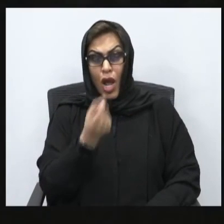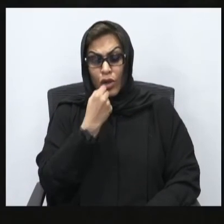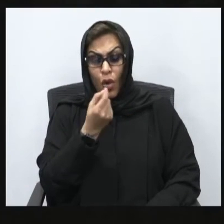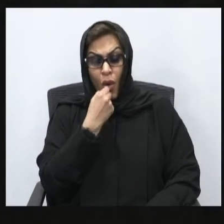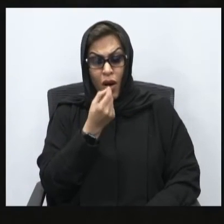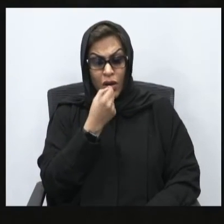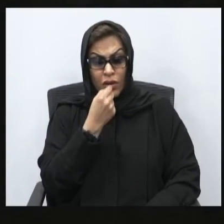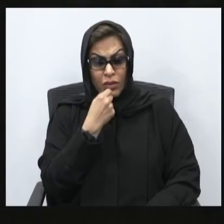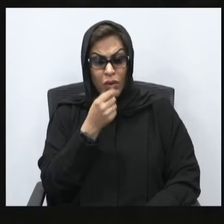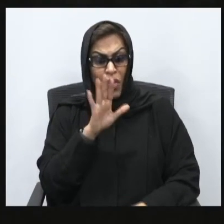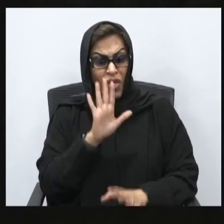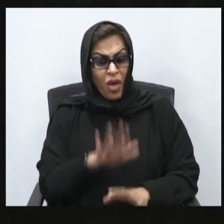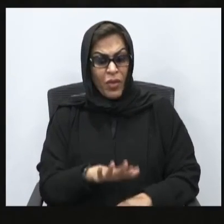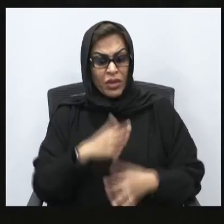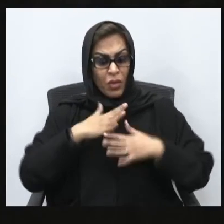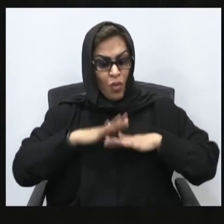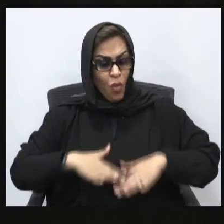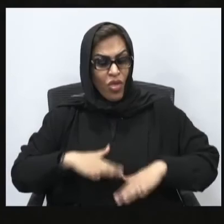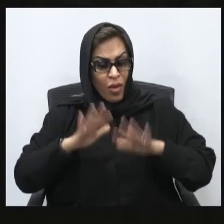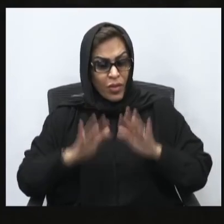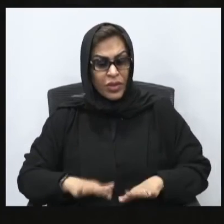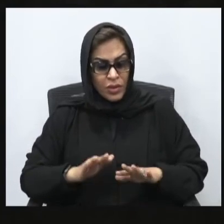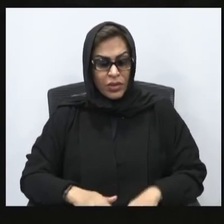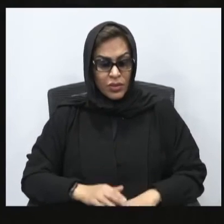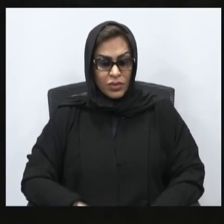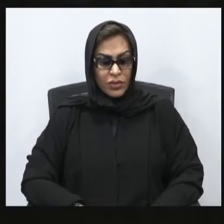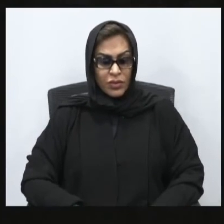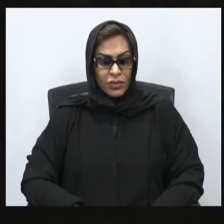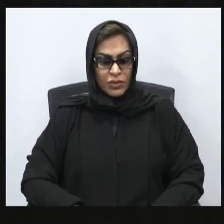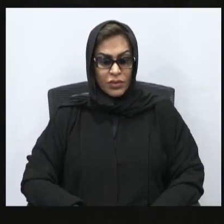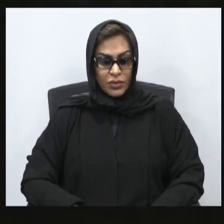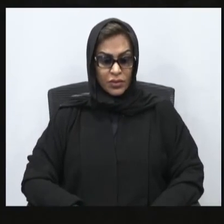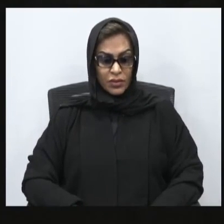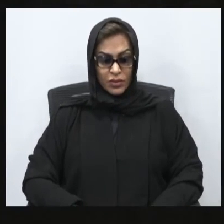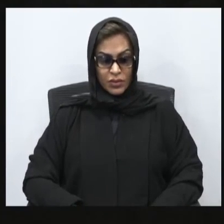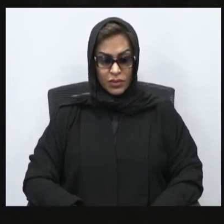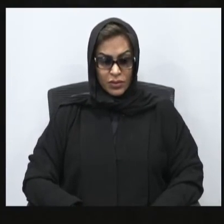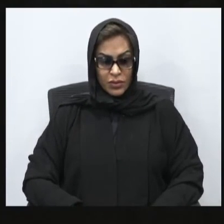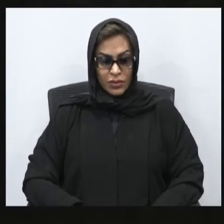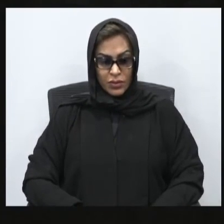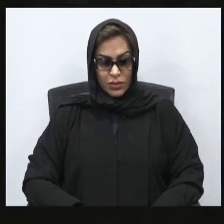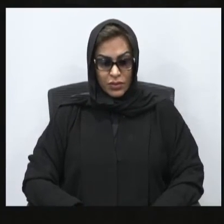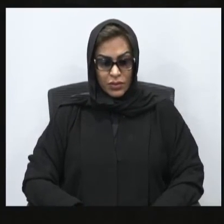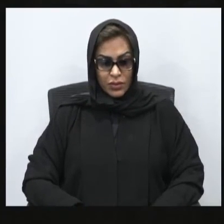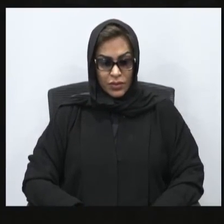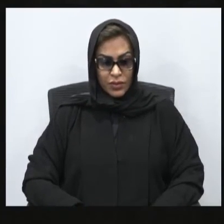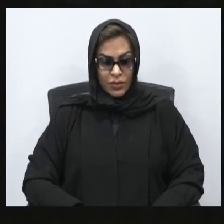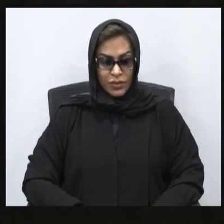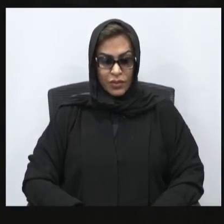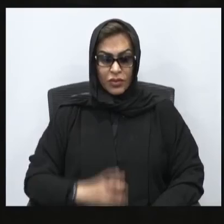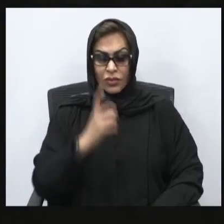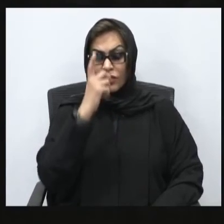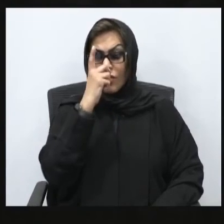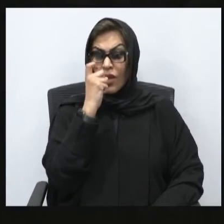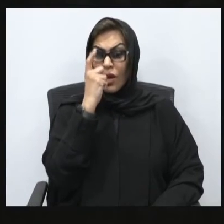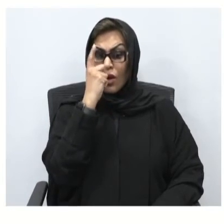دواء مثبط وليس علاج يعني يزيل بالكامل يساعد على ارتخاء